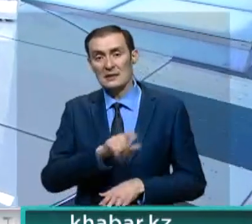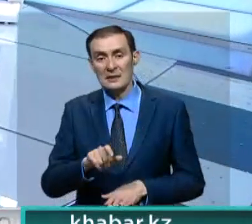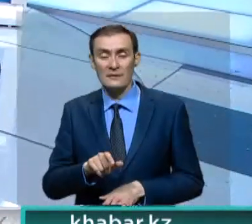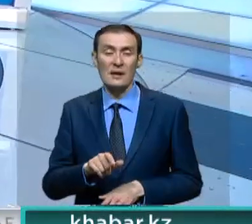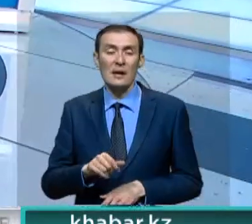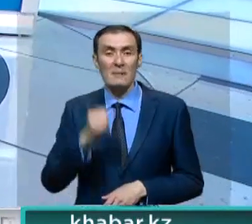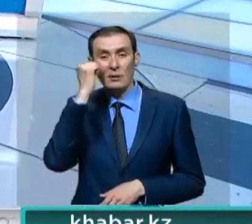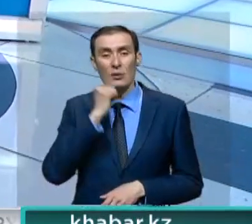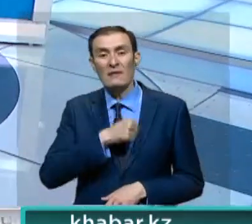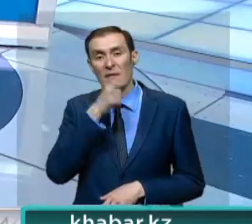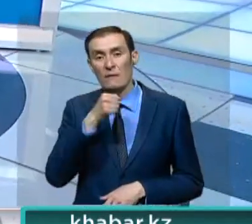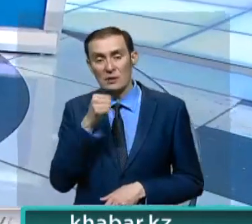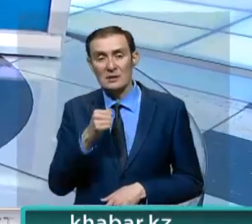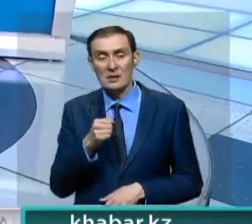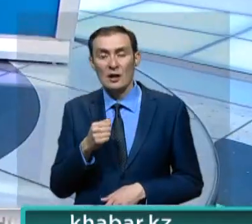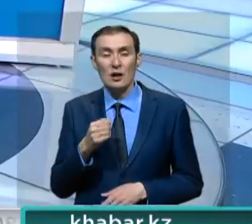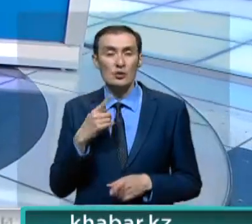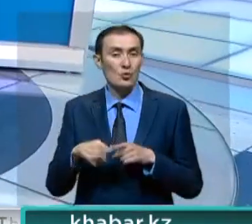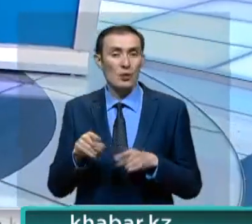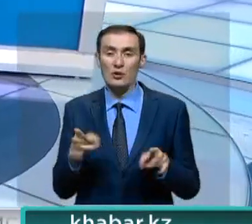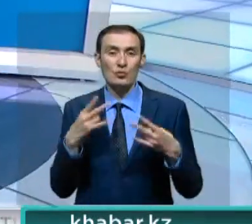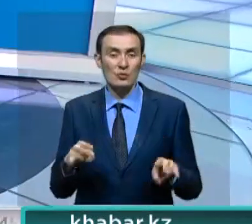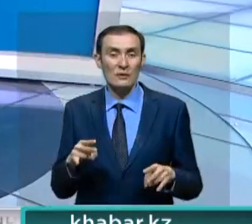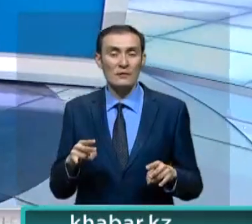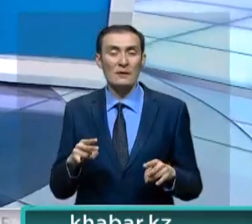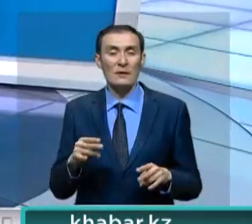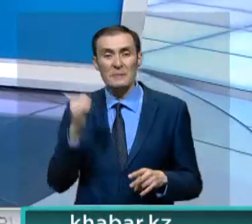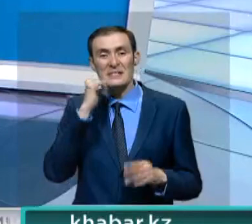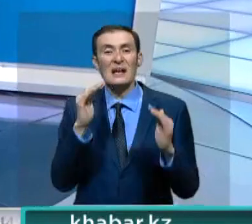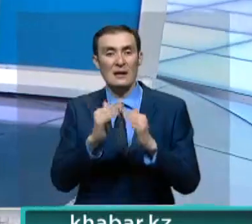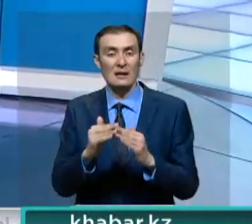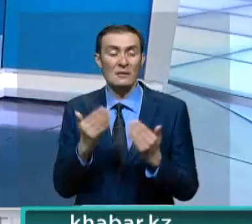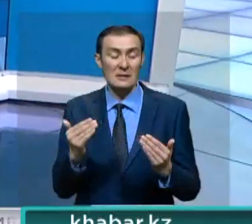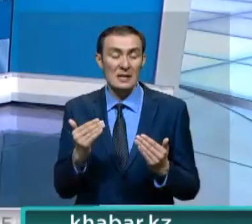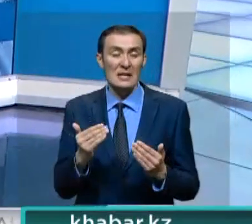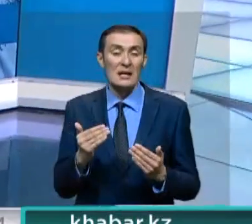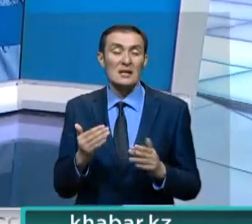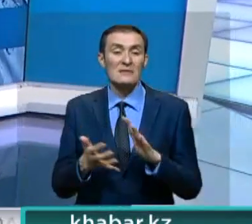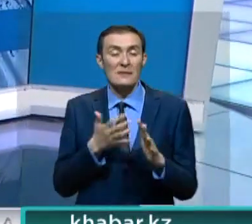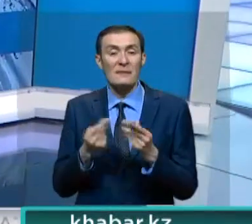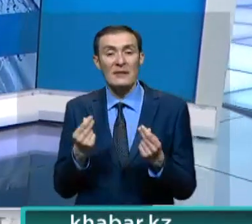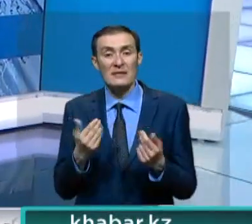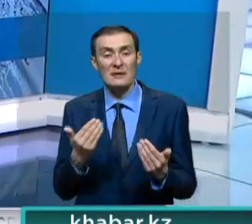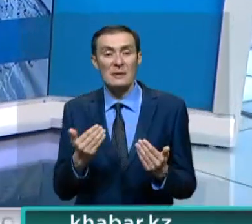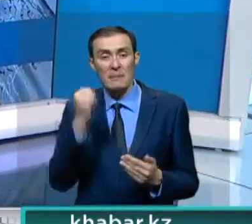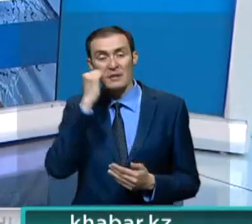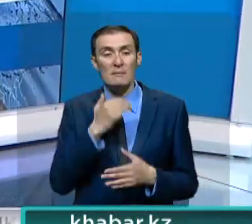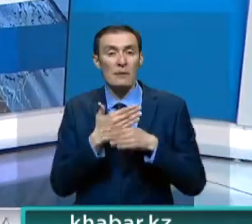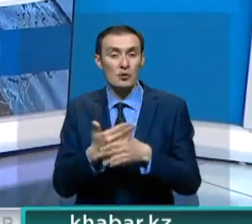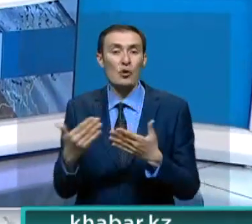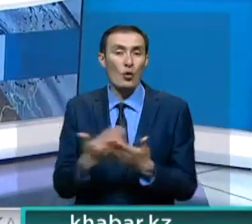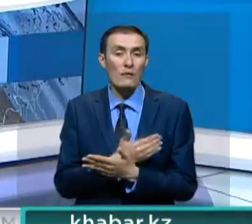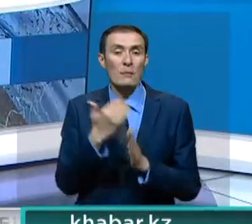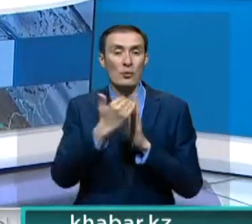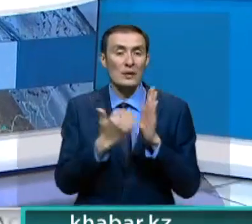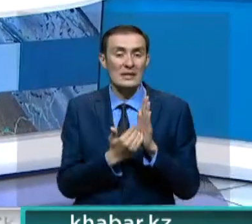преклонного возраста вскоре, похоже, отпадет необходимость в подобных учреждениях для престарелых. Справиться с нехваткой финансов пожилым поможет новый